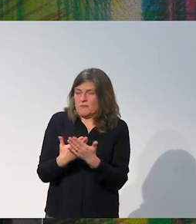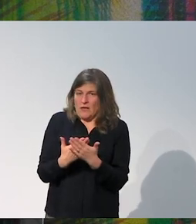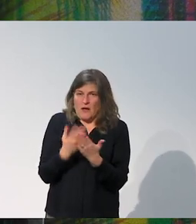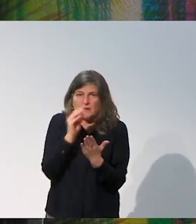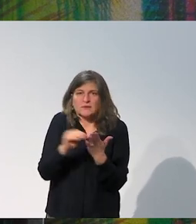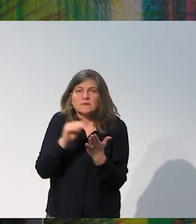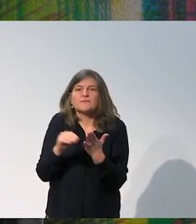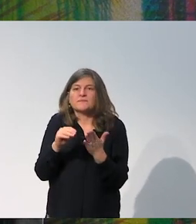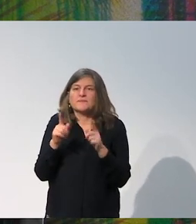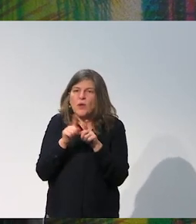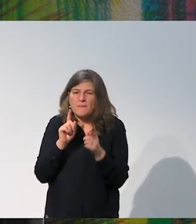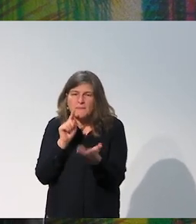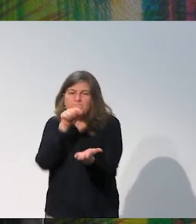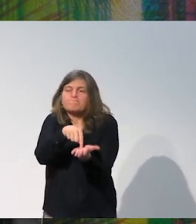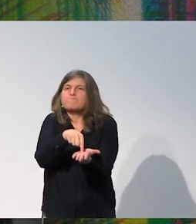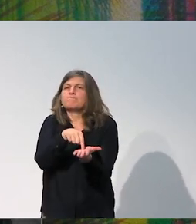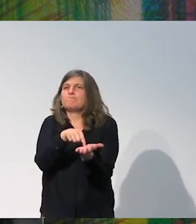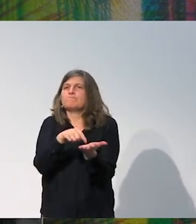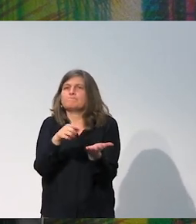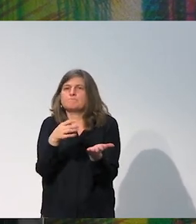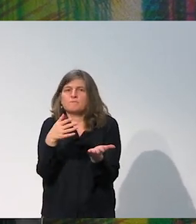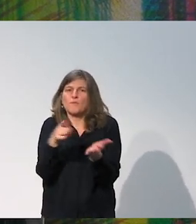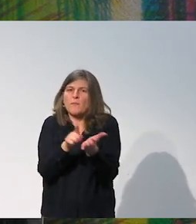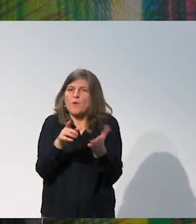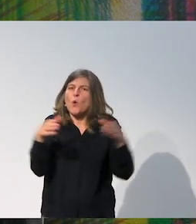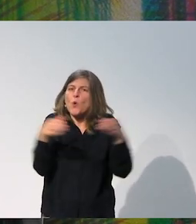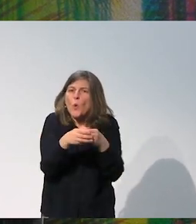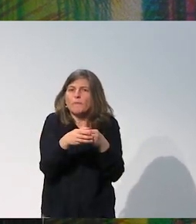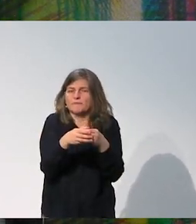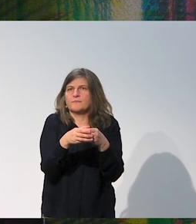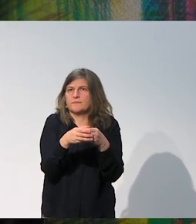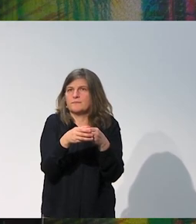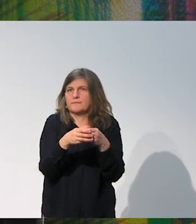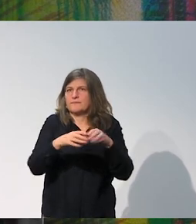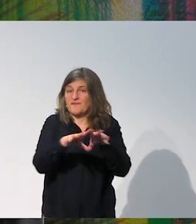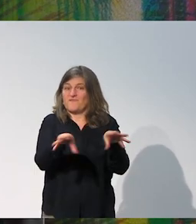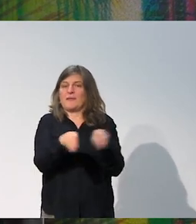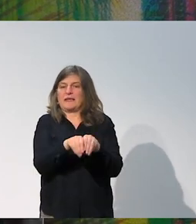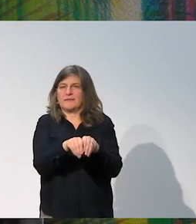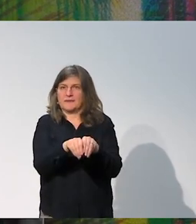du huis clos d'une cellule familiale. Le mot cellule, me semble-t-il, prend